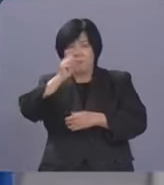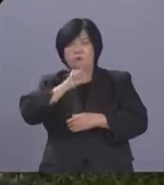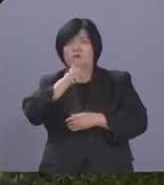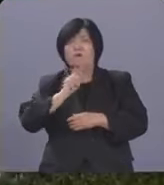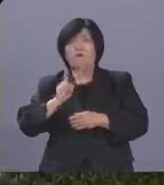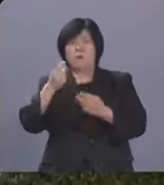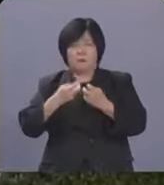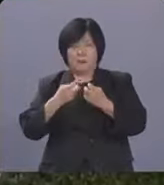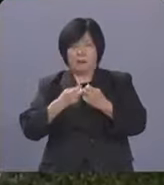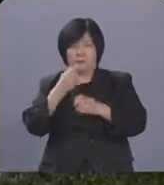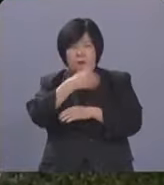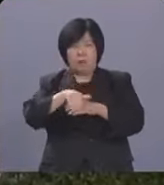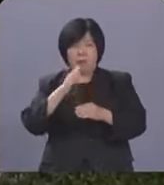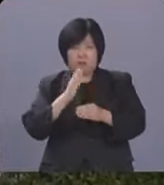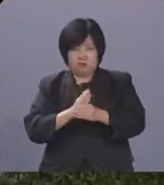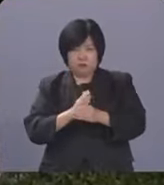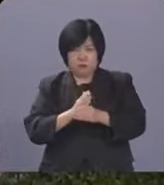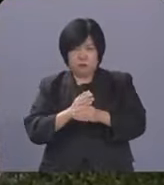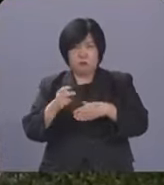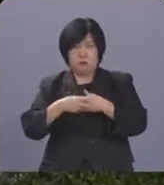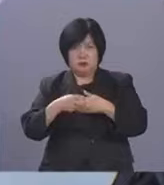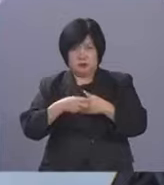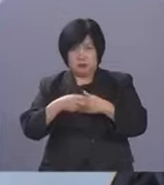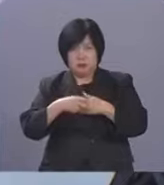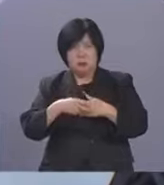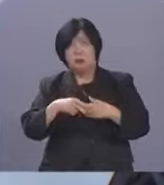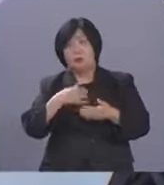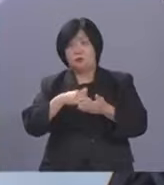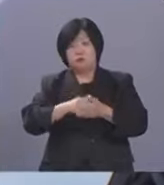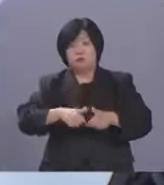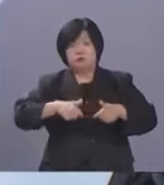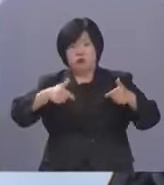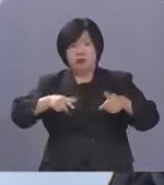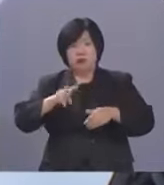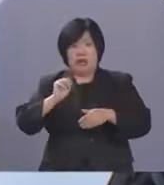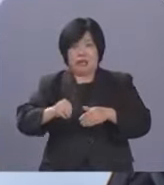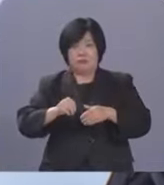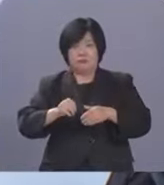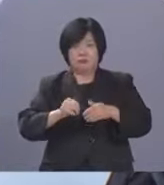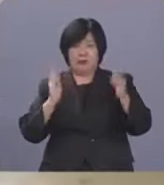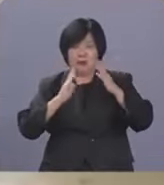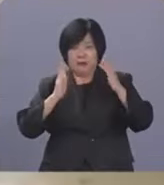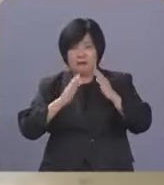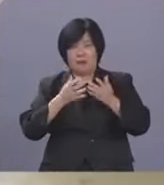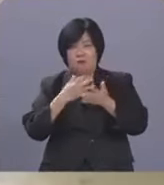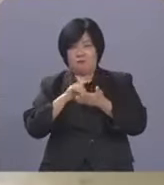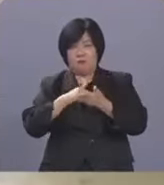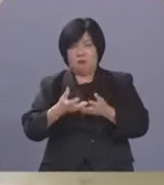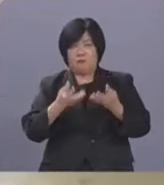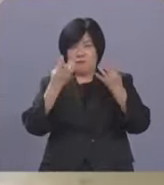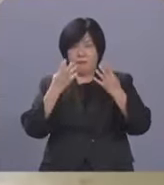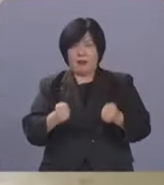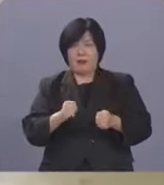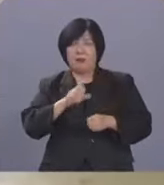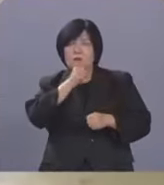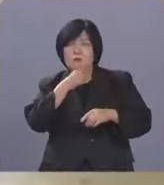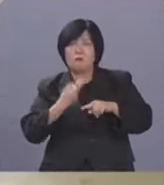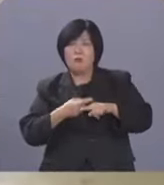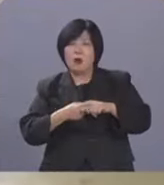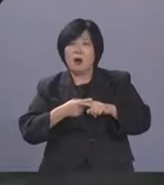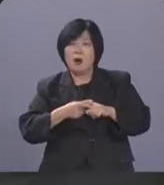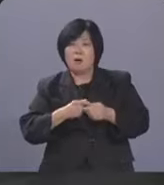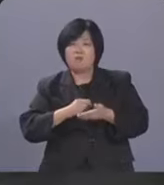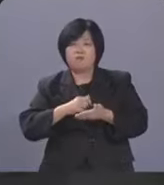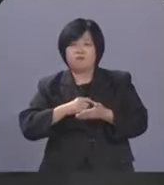있습니다. 의대 증원 속 N수생이 많아진 가운데 의대를 지망하는 최상위권 학생들의 경우 동점자가 속출하는 등